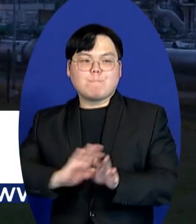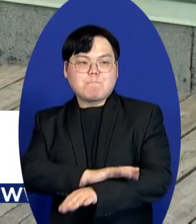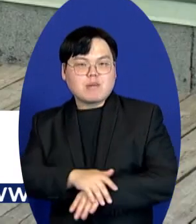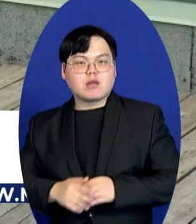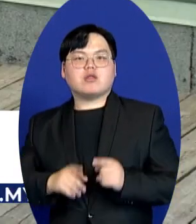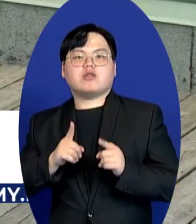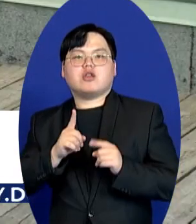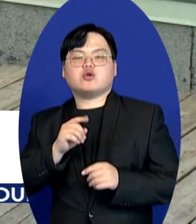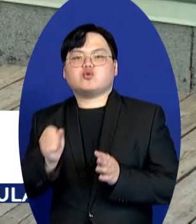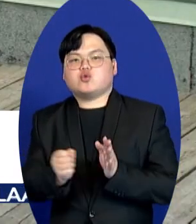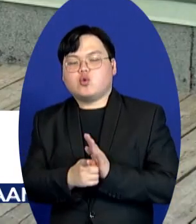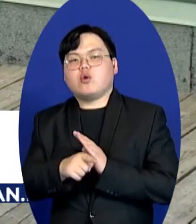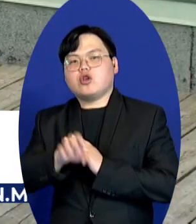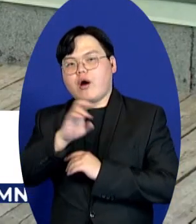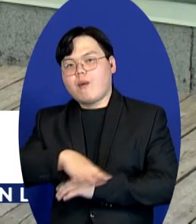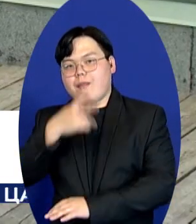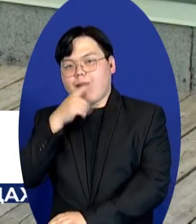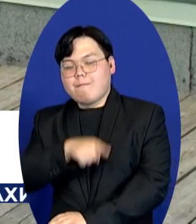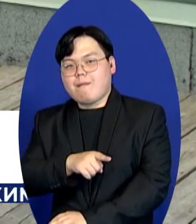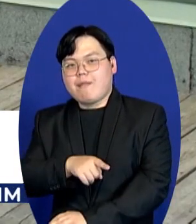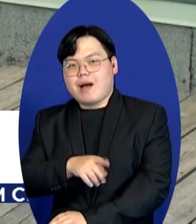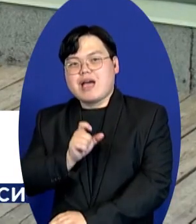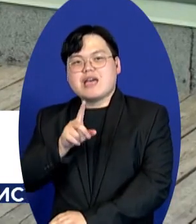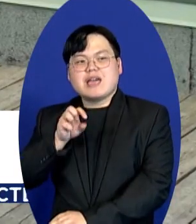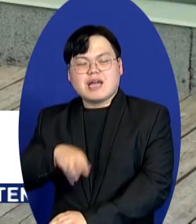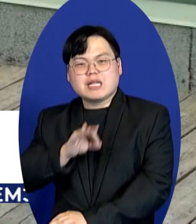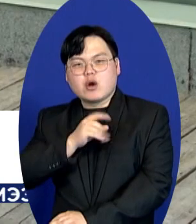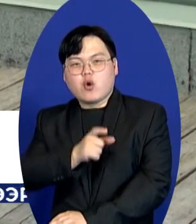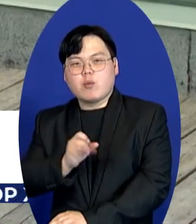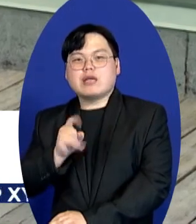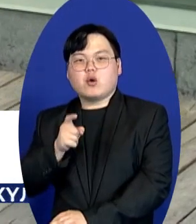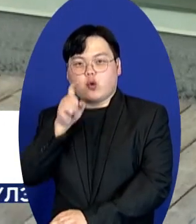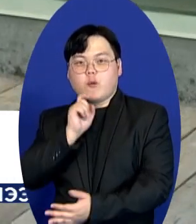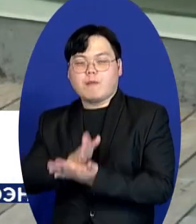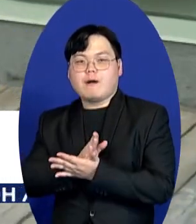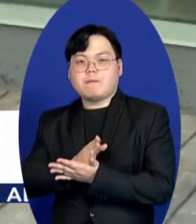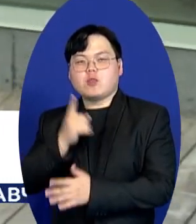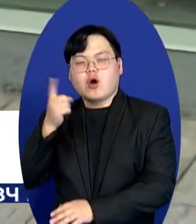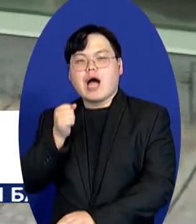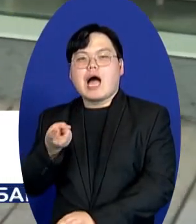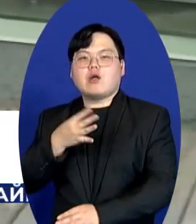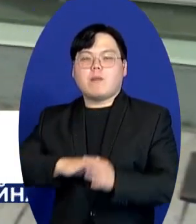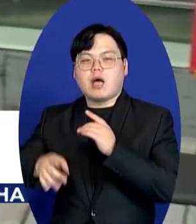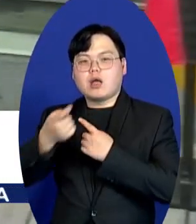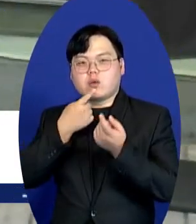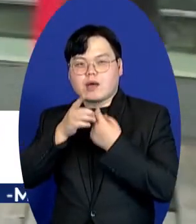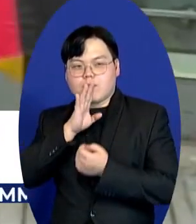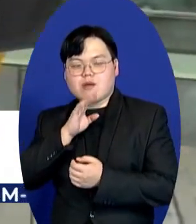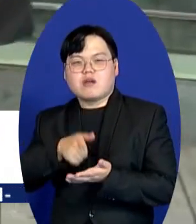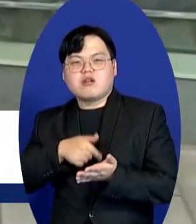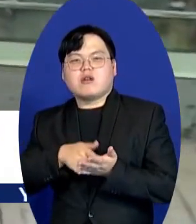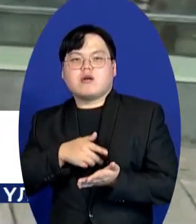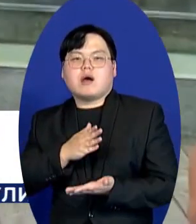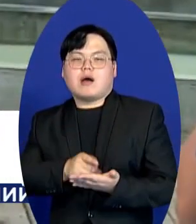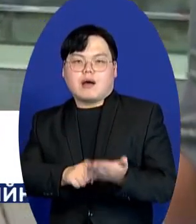чухал бүрдэл хэсгээ гэж Европ дахинд үзэж байна. Эрэлт байгаа гэдэг нь ямар ч эргэлзээгүй, эрчим хүчний аюулгүй байдлын тухайд ч гэсэн хэрэгцээ шаардлага хэдийнэ тулгараад